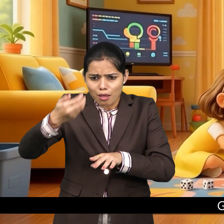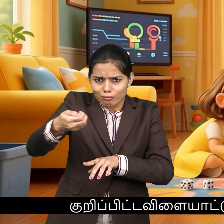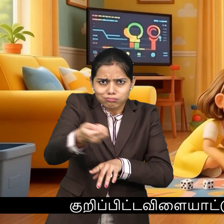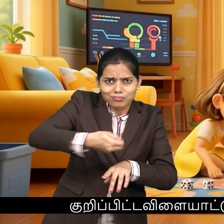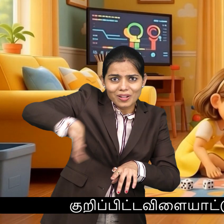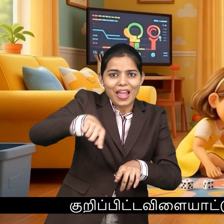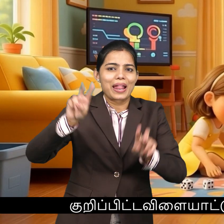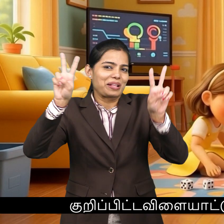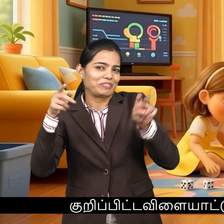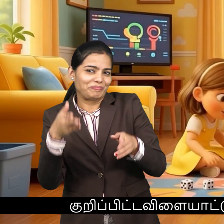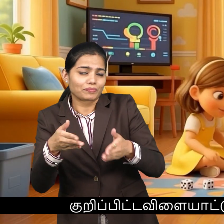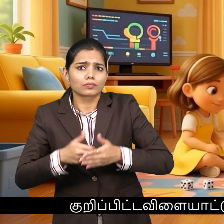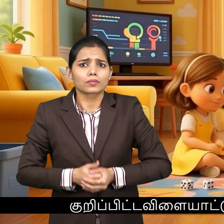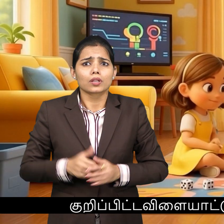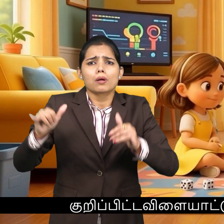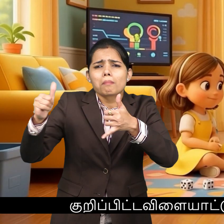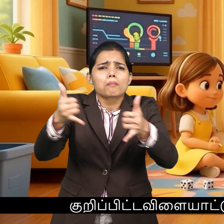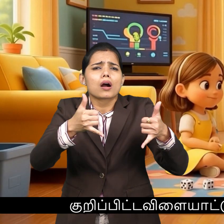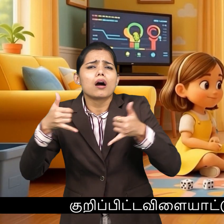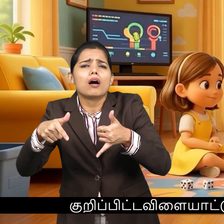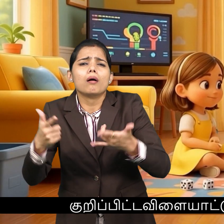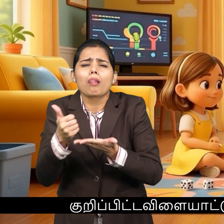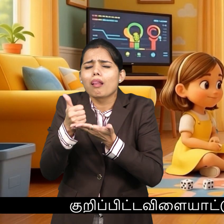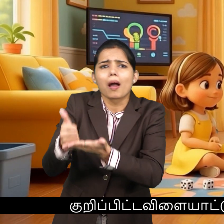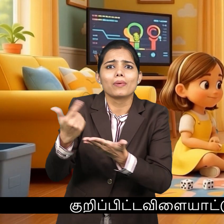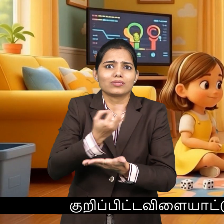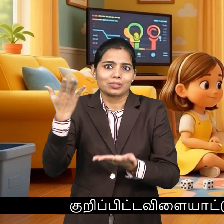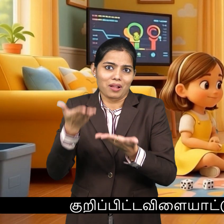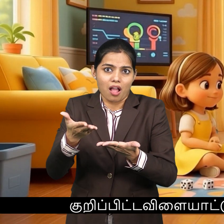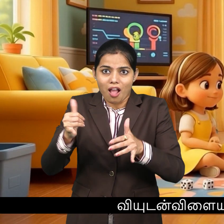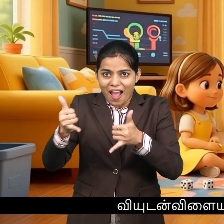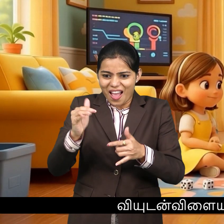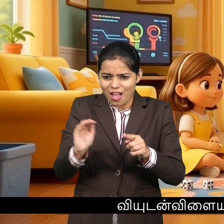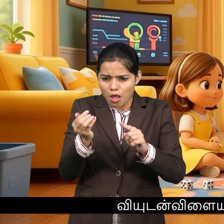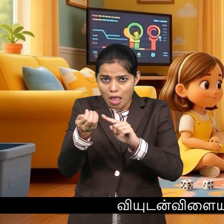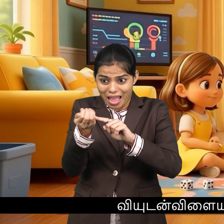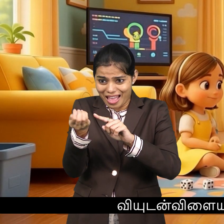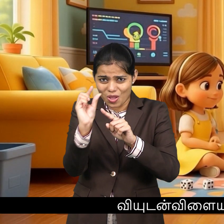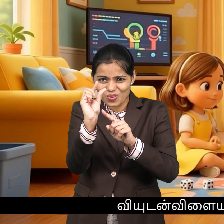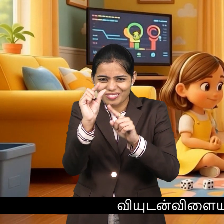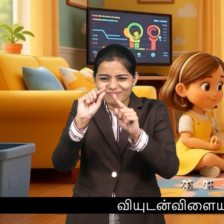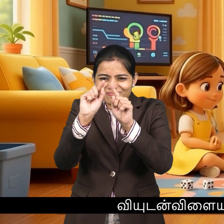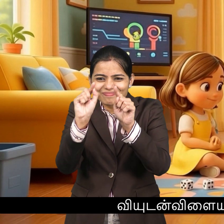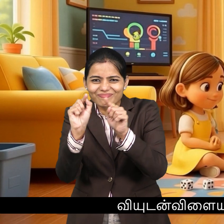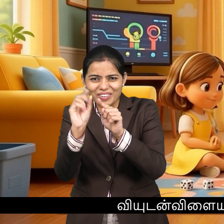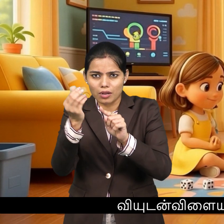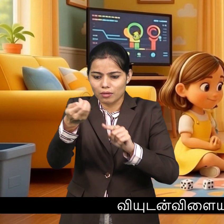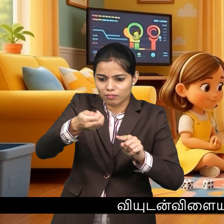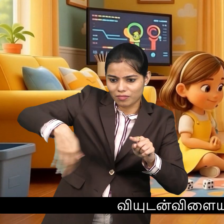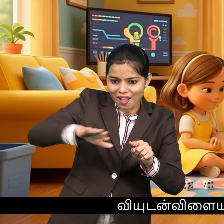குறிப்பிட்ட விளையாட்டு பலகை மற்றும் பகடையின் உதவியுடன் விளையாடப்படும் விளையாட்டு.